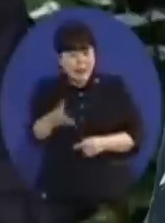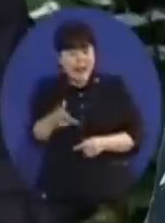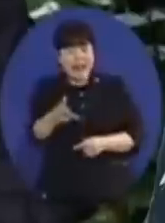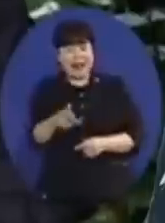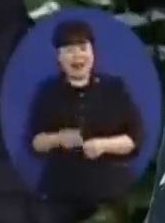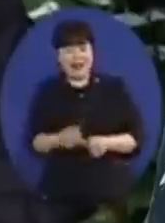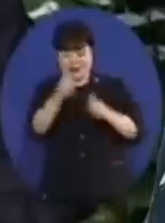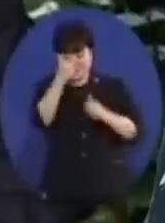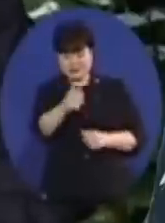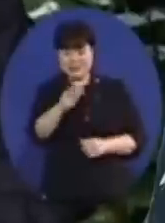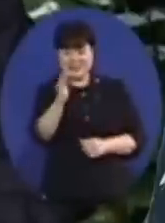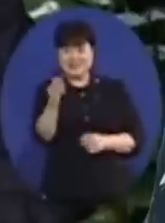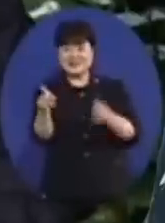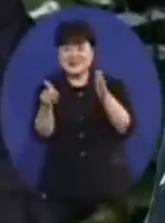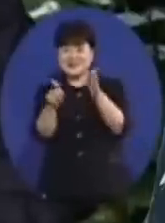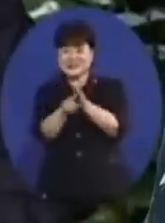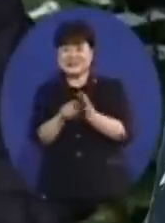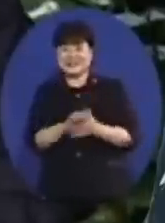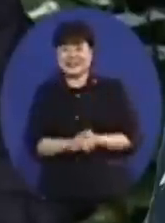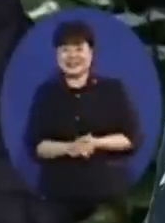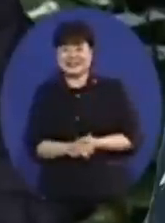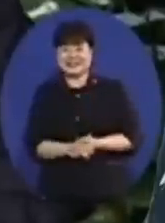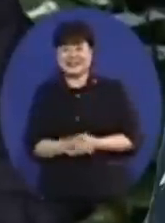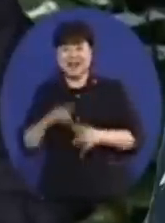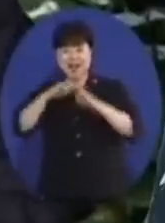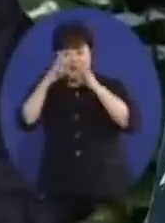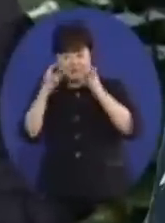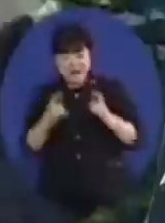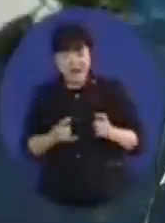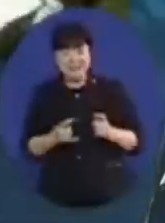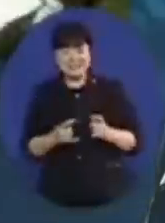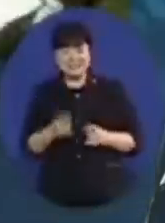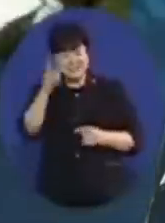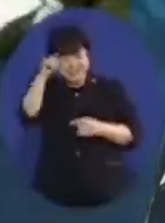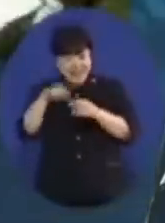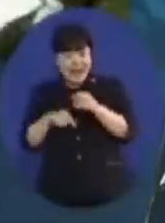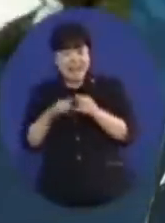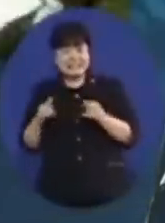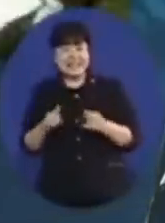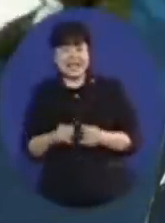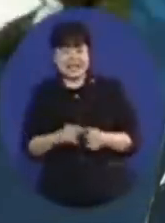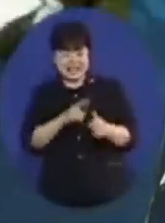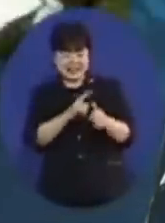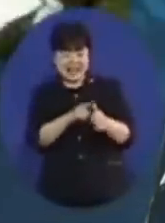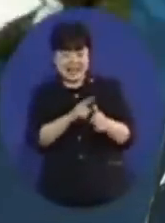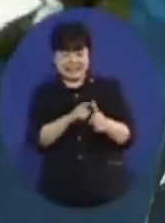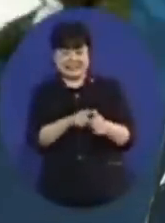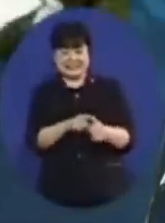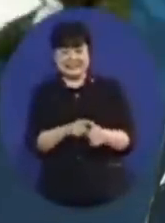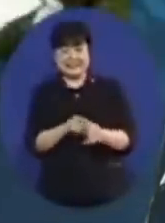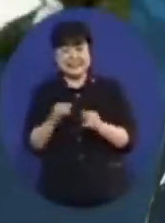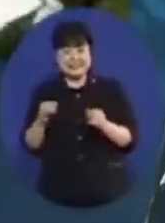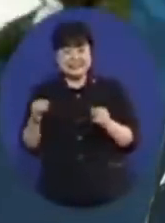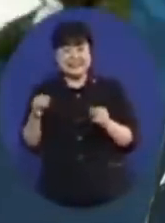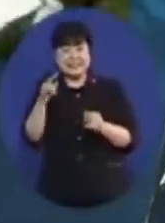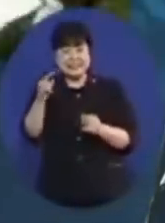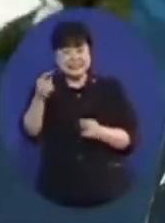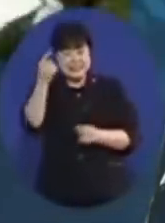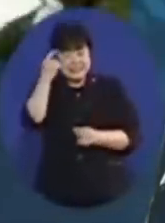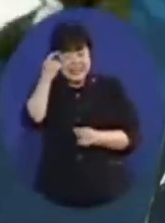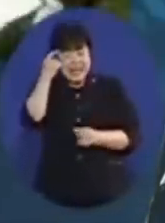주인이 되었습니다 프랑스의 철학자한테 가르치는 이렇게 말했습니다 당신의 인생은 당신이